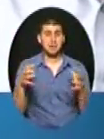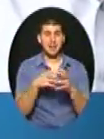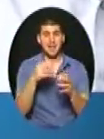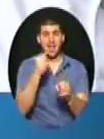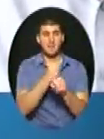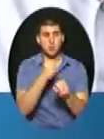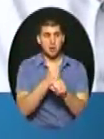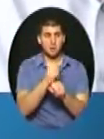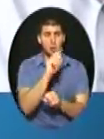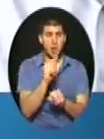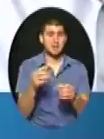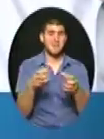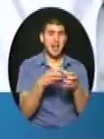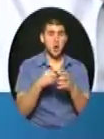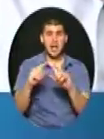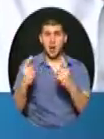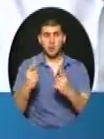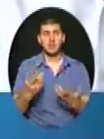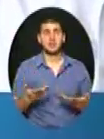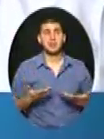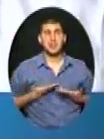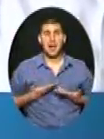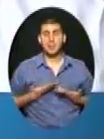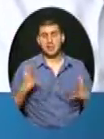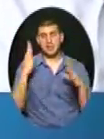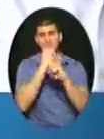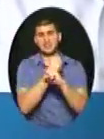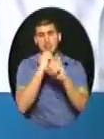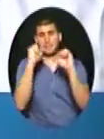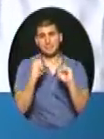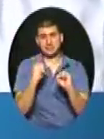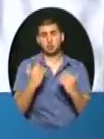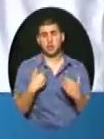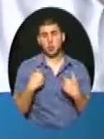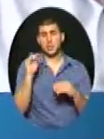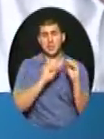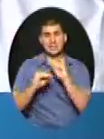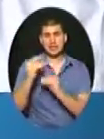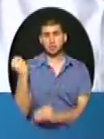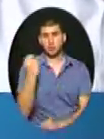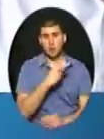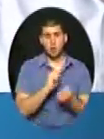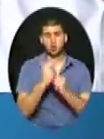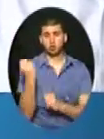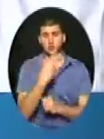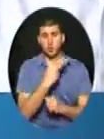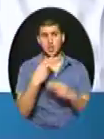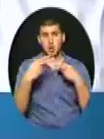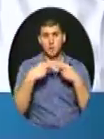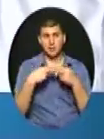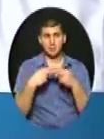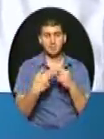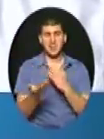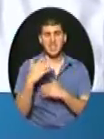העבודה ואולי מפלגות אחרות תקבלנה את קווי היסוד שאנחנו ננסח בשבועיים או בשלושה הקרובים ערב